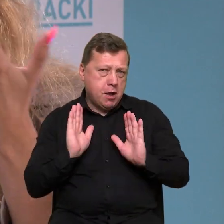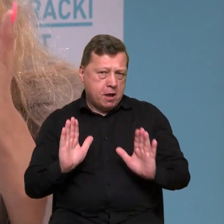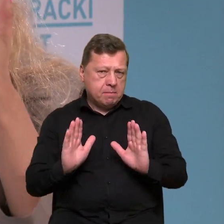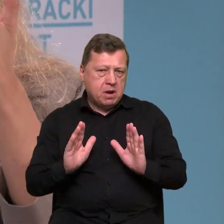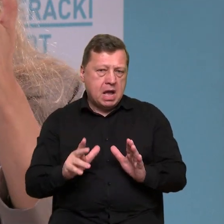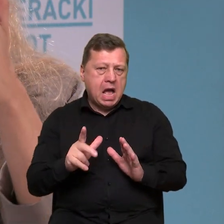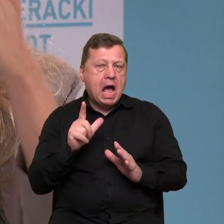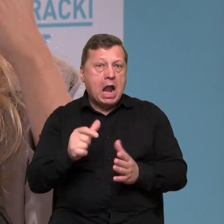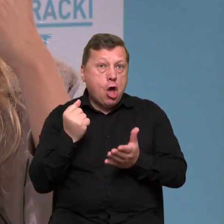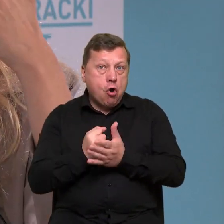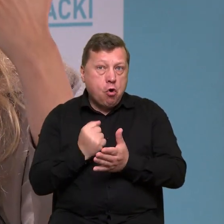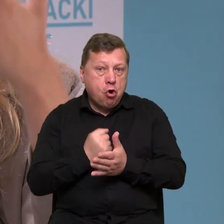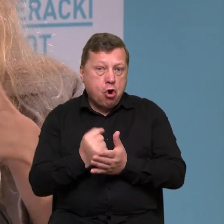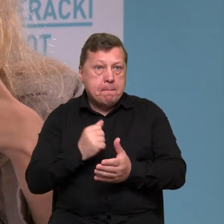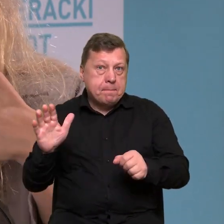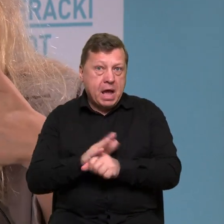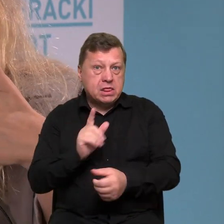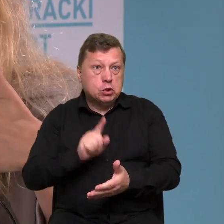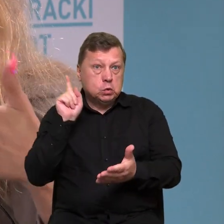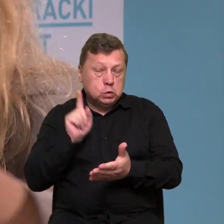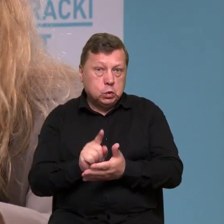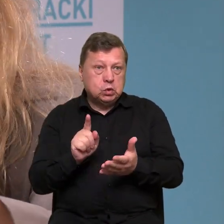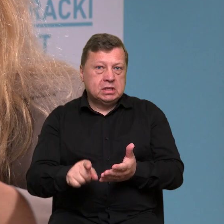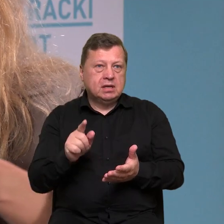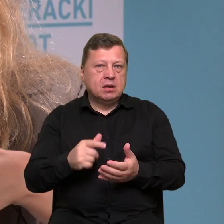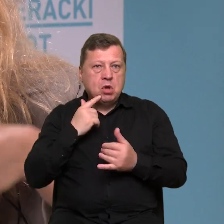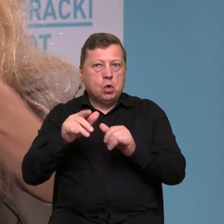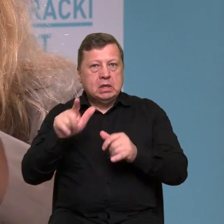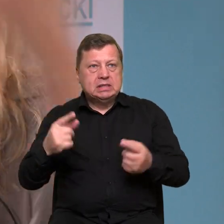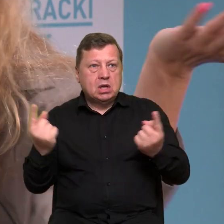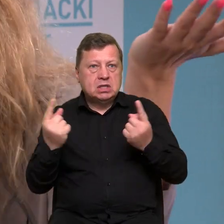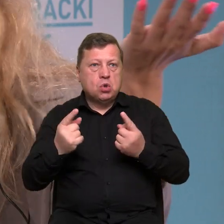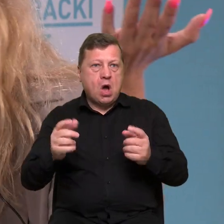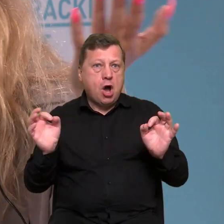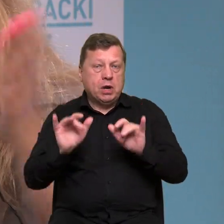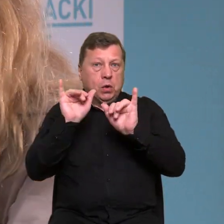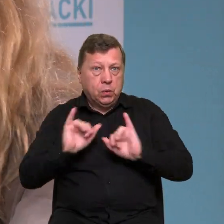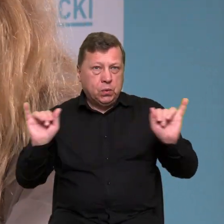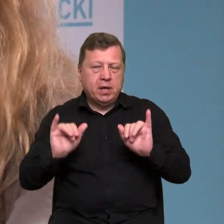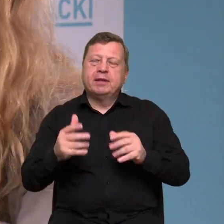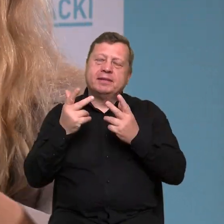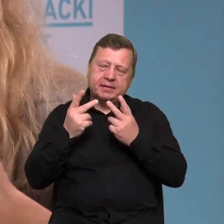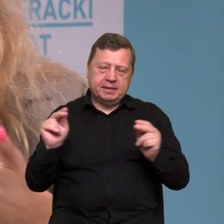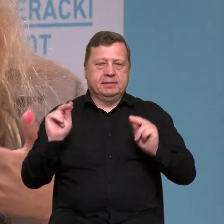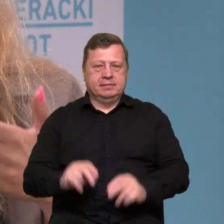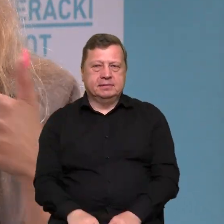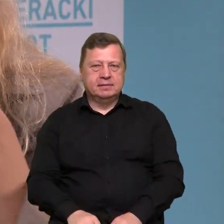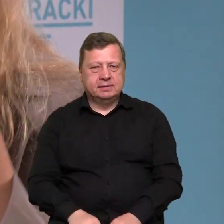musi zakończyć się pełnym sukcesem i wyjściem z tej strasznej sytuacji. A